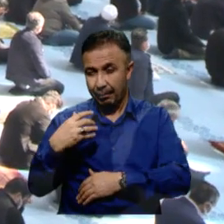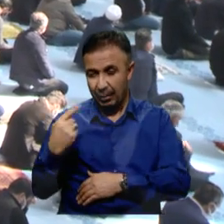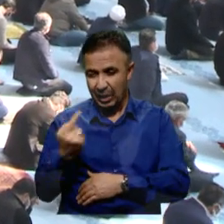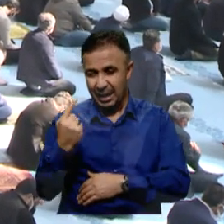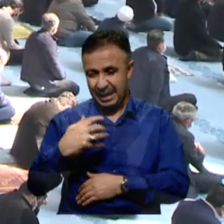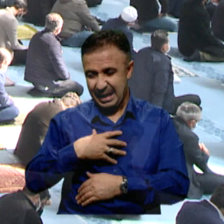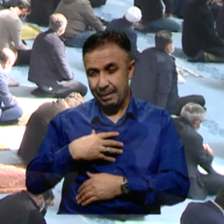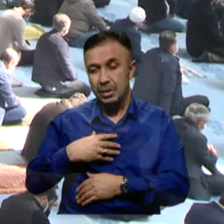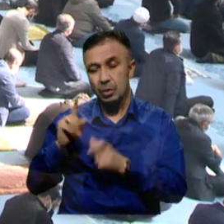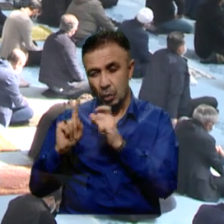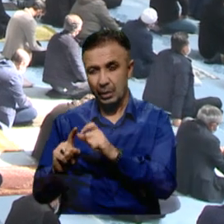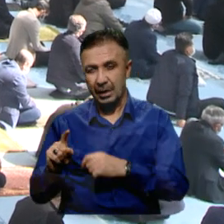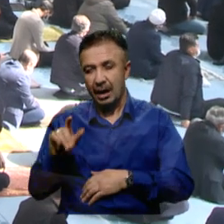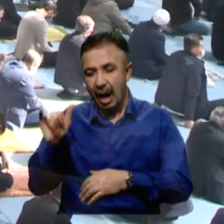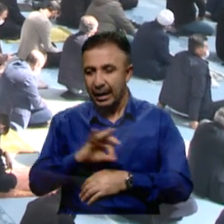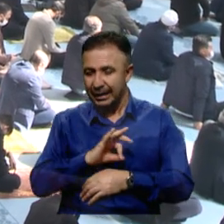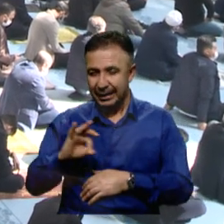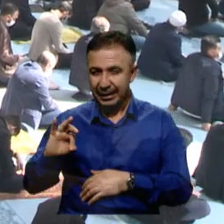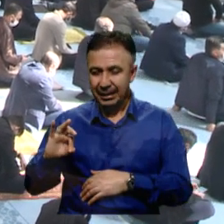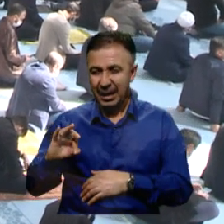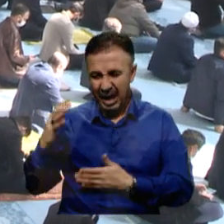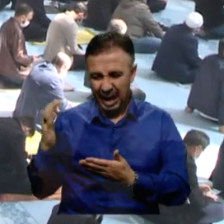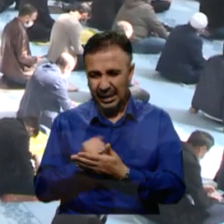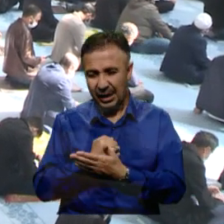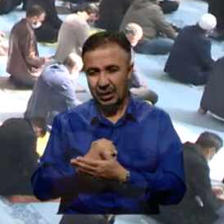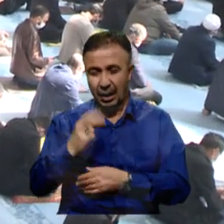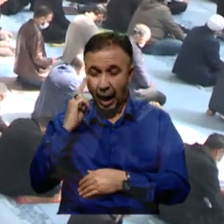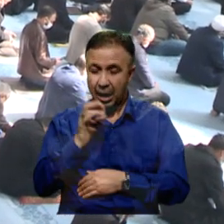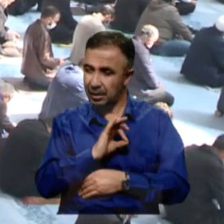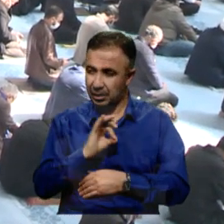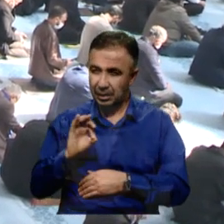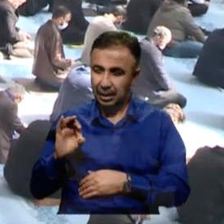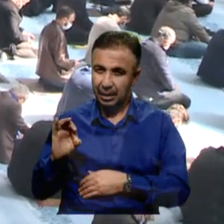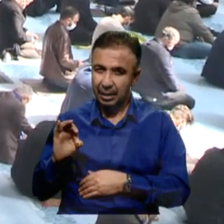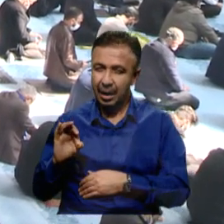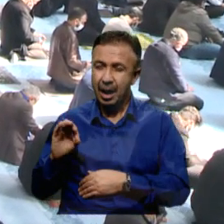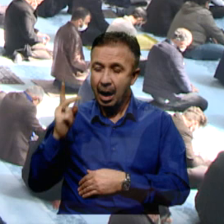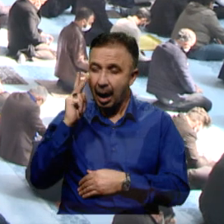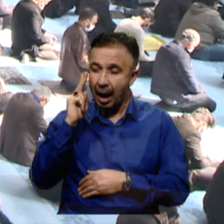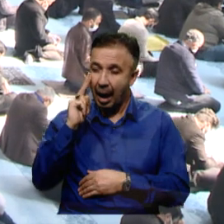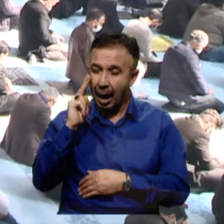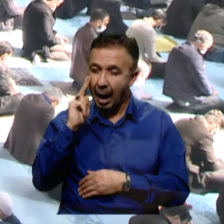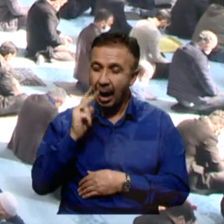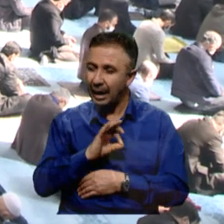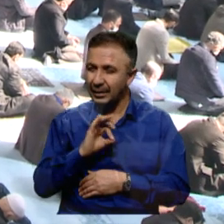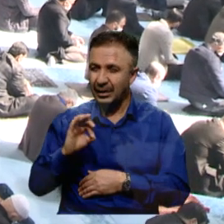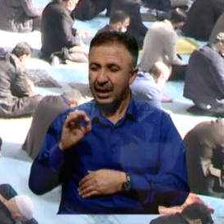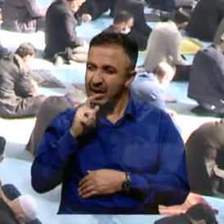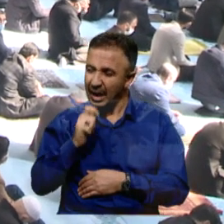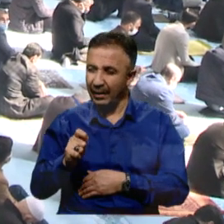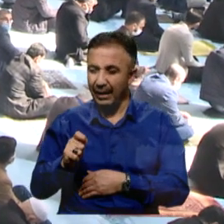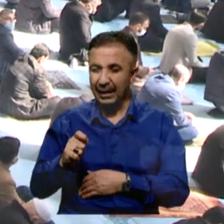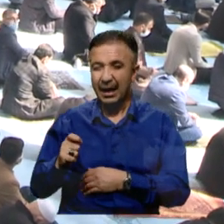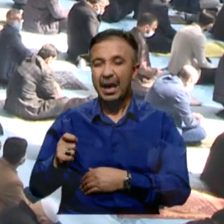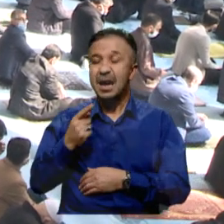koruyabiliyorsak, haksız kazançtan, haksızlıklardan, ahlaksızlıklardan, ahlaksız tekliflerden kendimizi, nefsimizi,